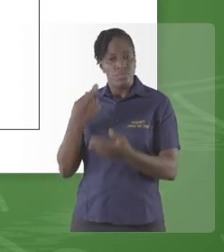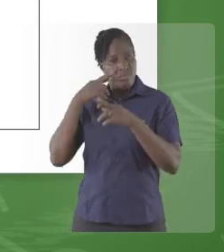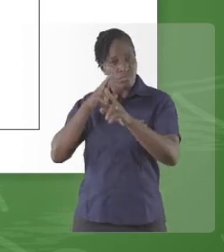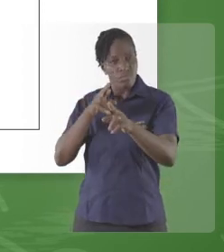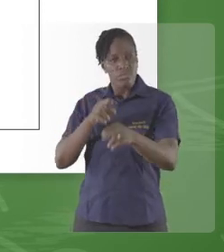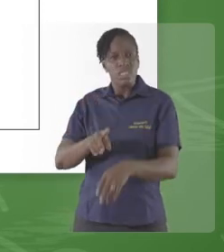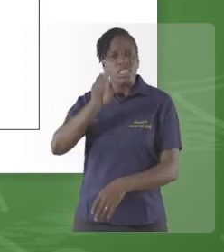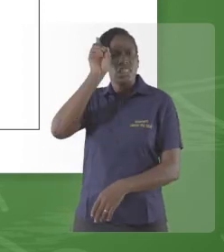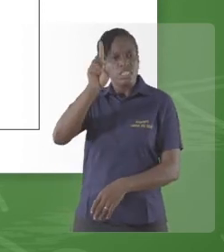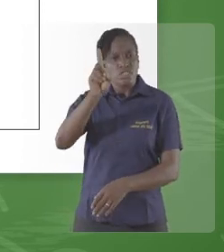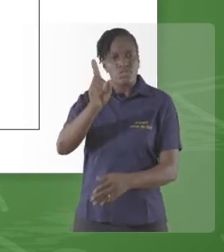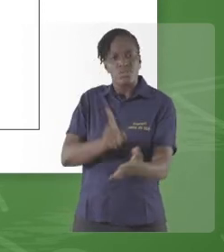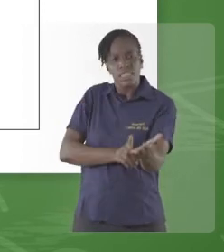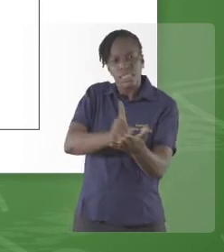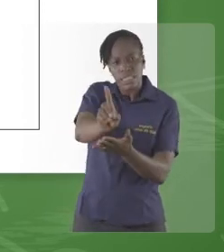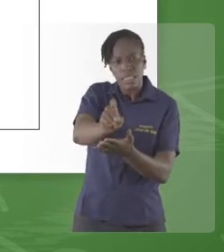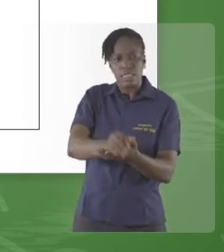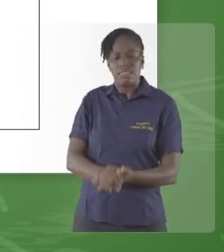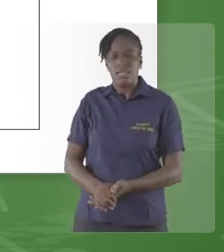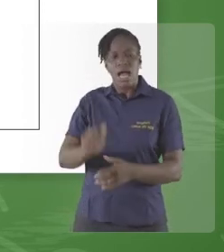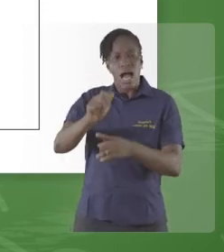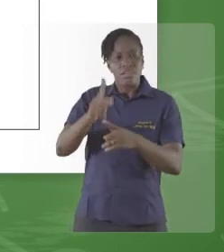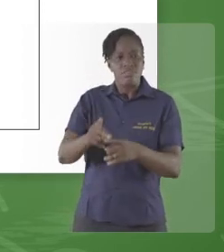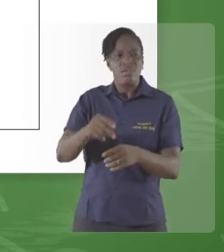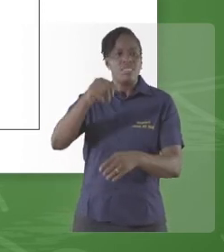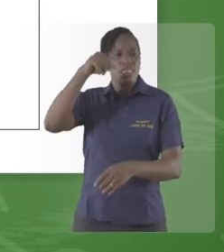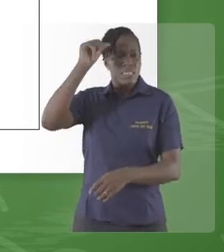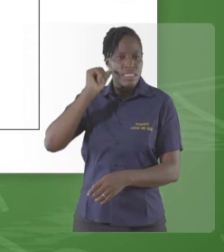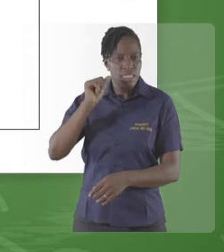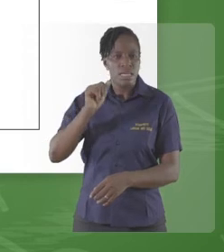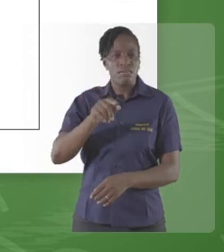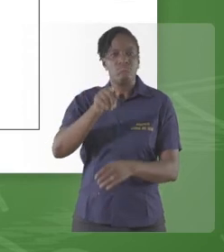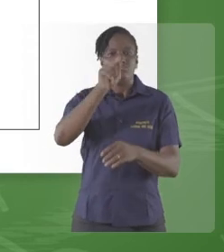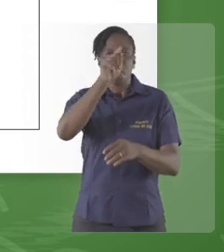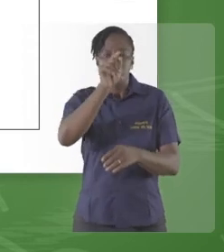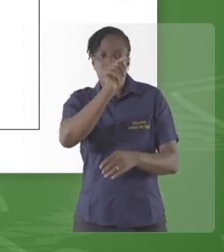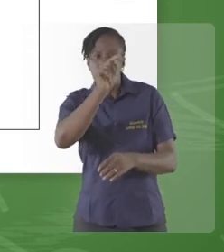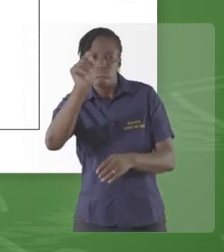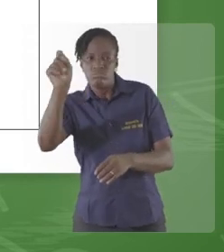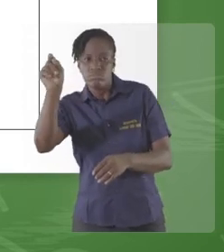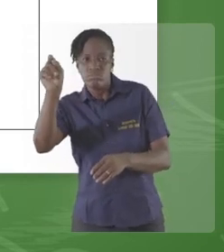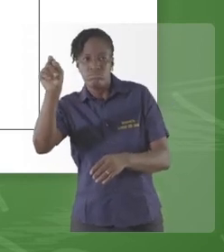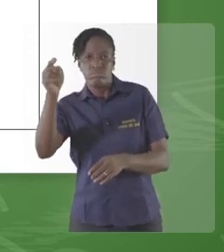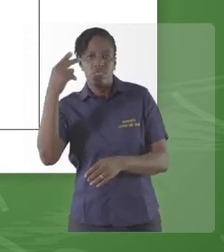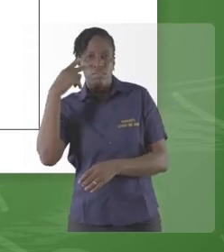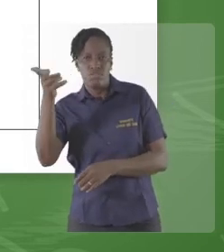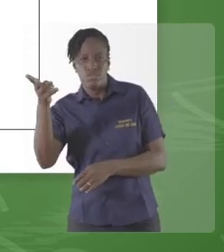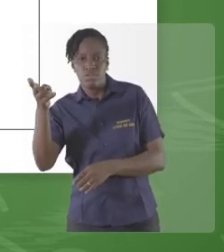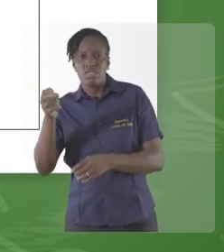qu'au discours direct, l'adverbe hier devient la veille.